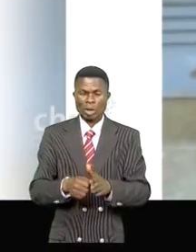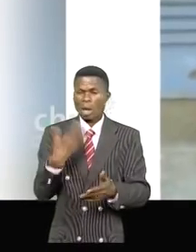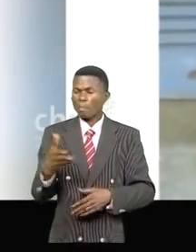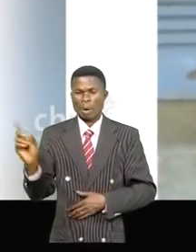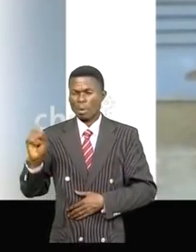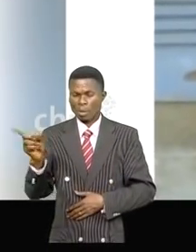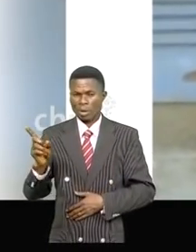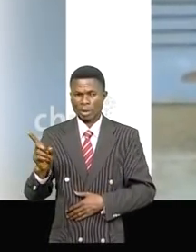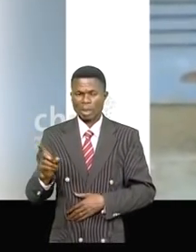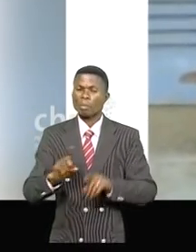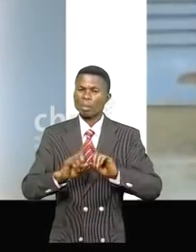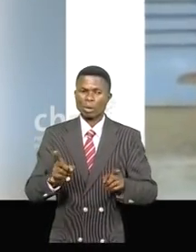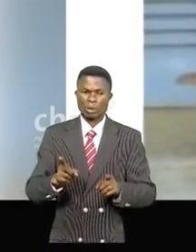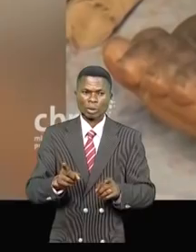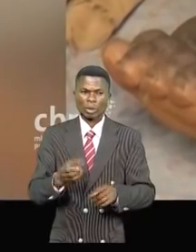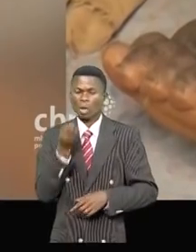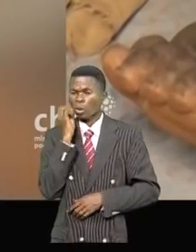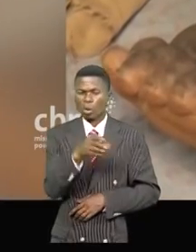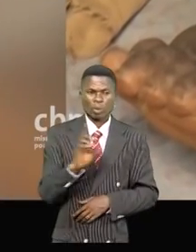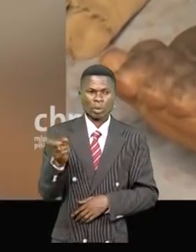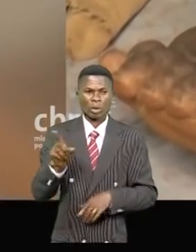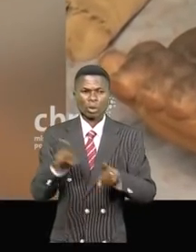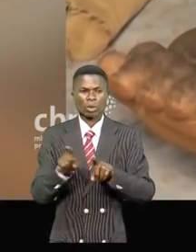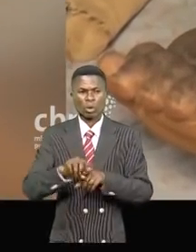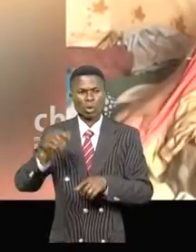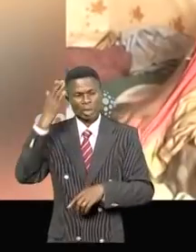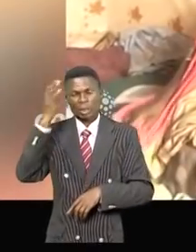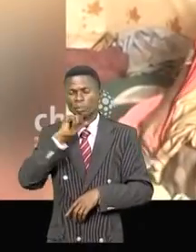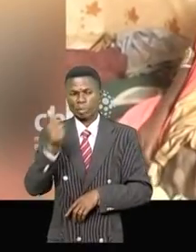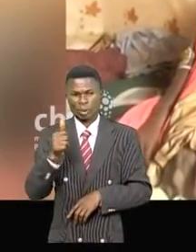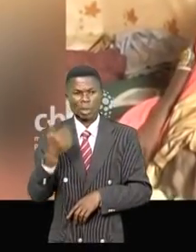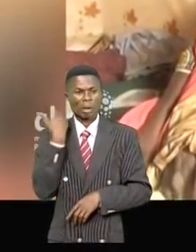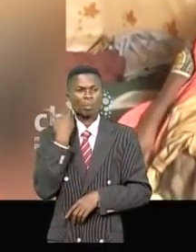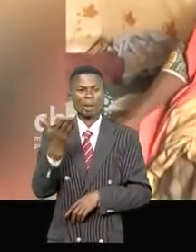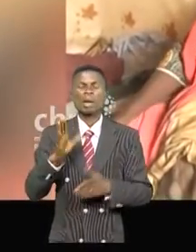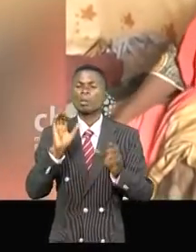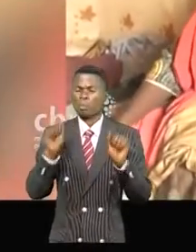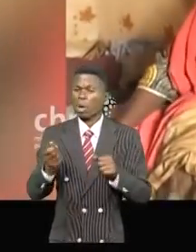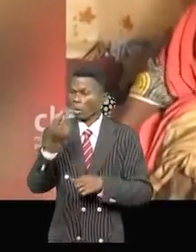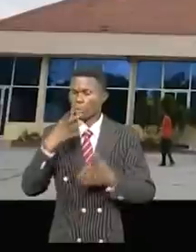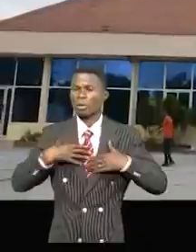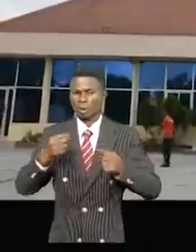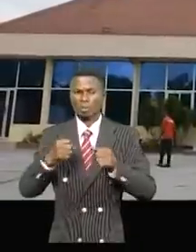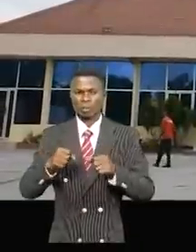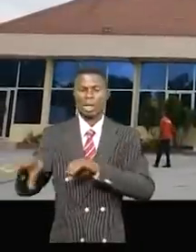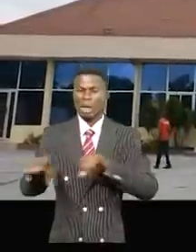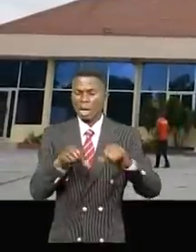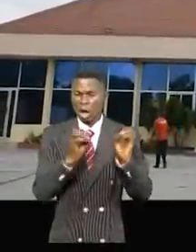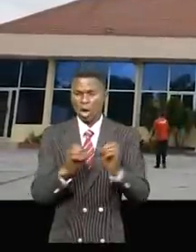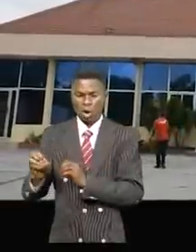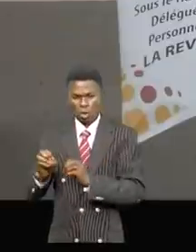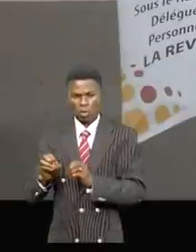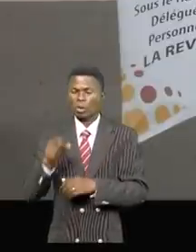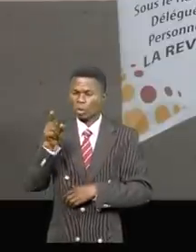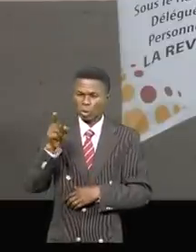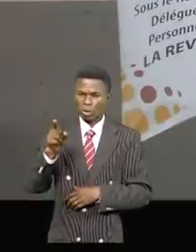moins encore due à la sorcellerie, comme d'aucuns les pensent. Elles peuvent se guérir. C'est l'action que mène cette organisation